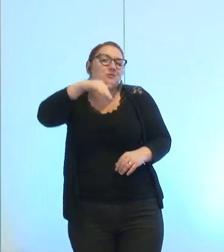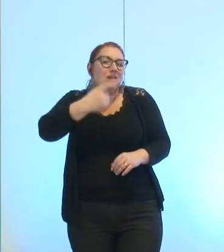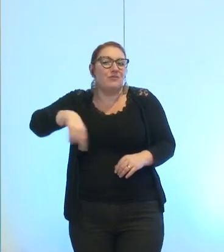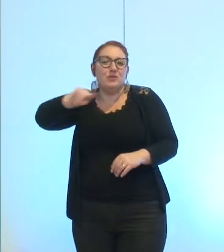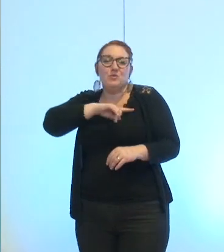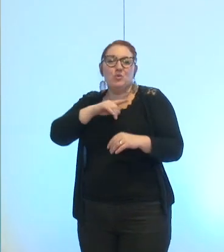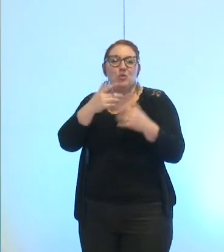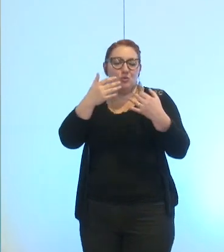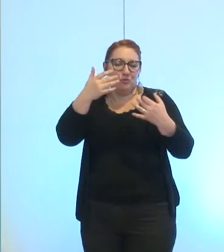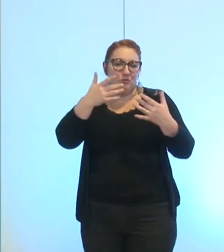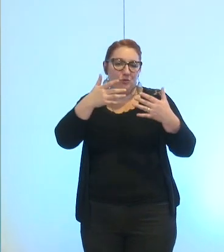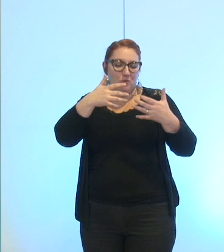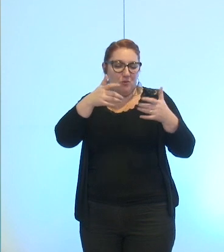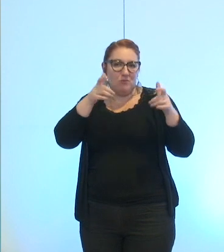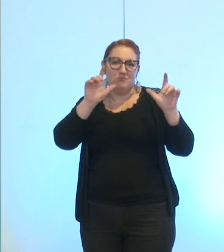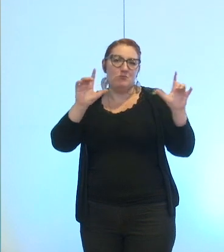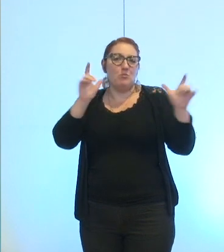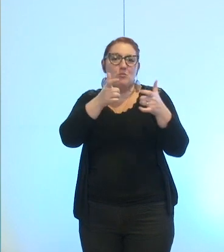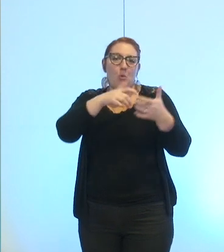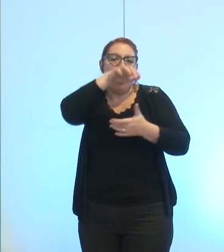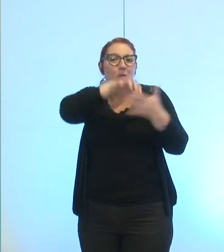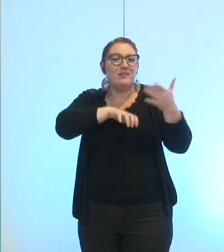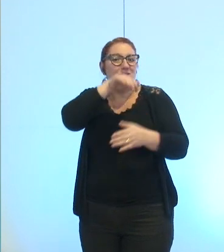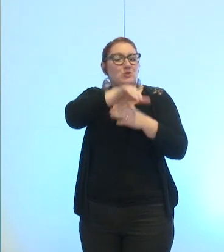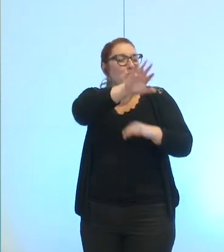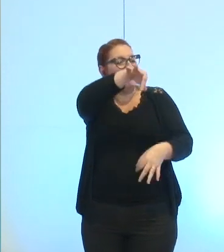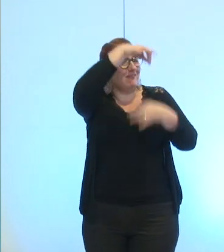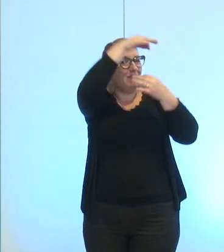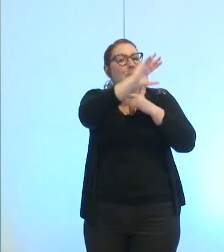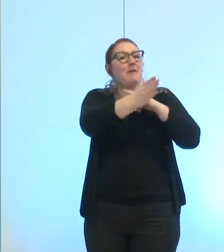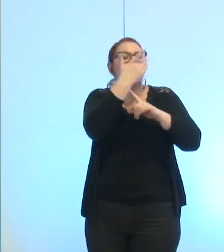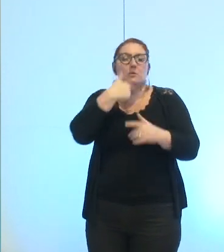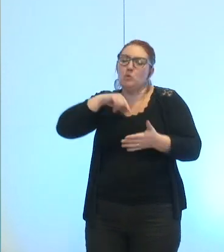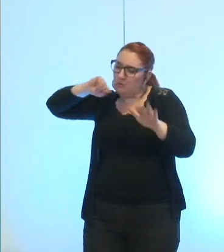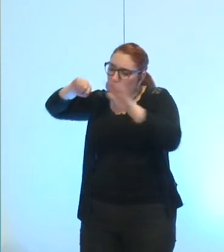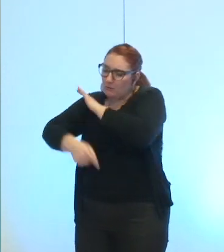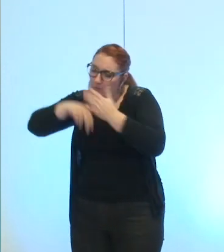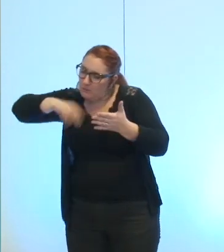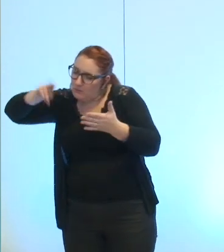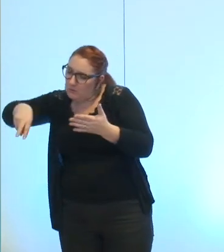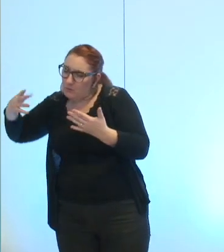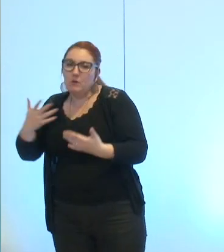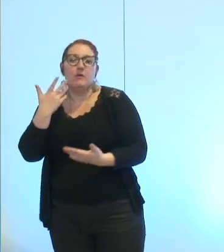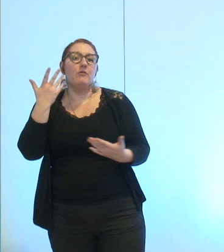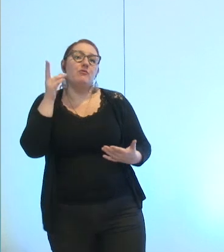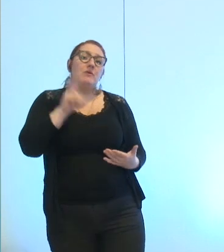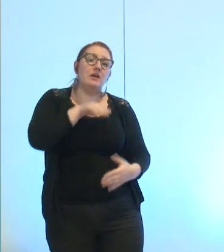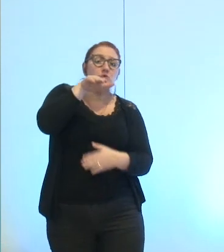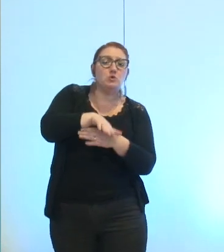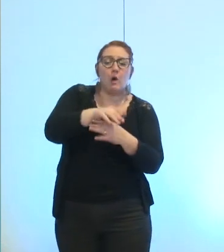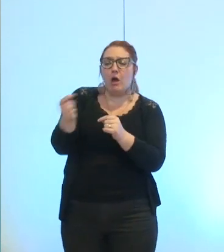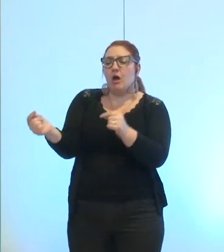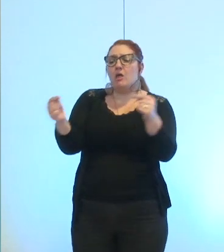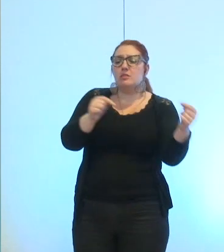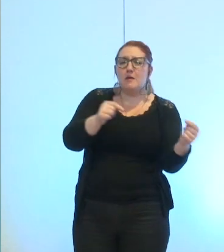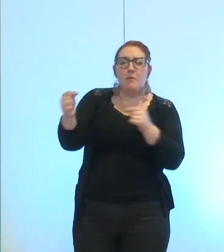ce soir nous pour notre part nous ne rentrerons pas dans le débat de savoir s'il fallait le faire en interne ou s'il fallait le faire en